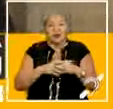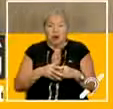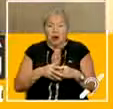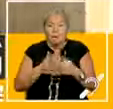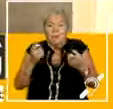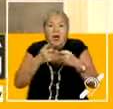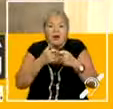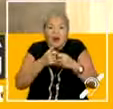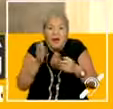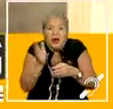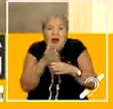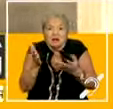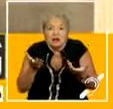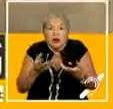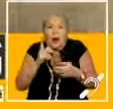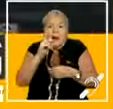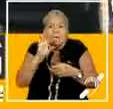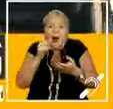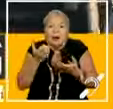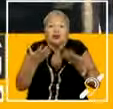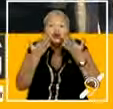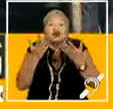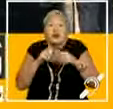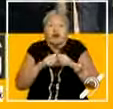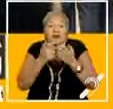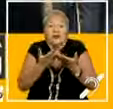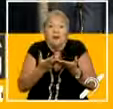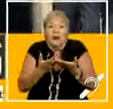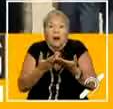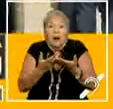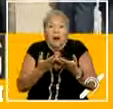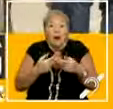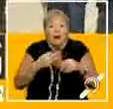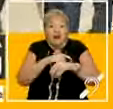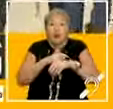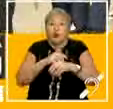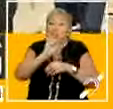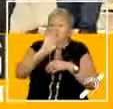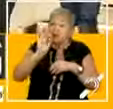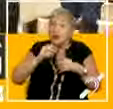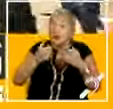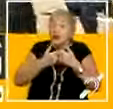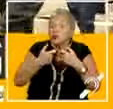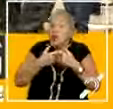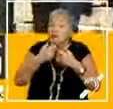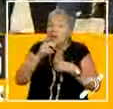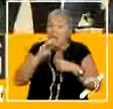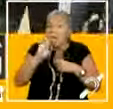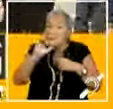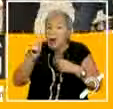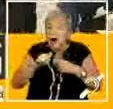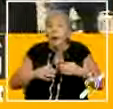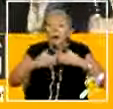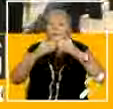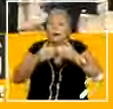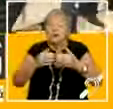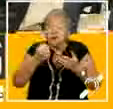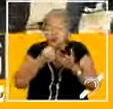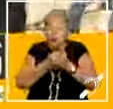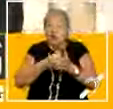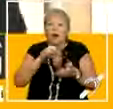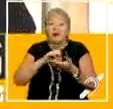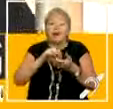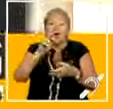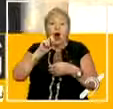examenele naționale? Așa cum știți deja, perioada de înscriere pentru examenul de bacalaureat a fost prelungită până pe data de